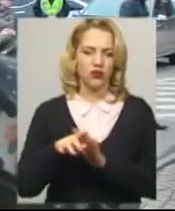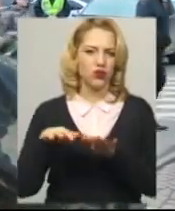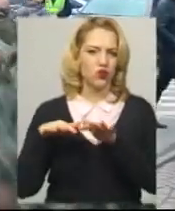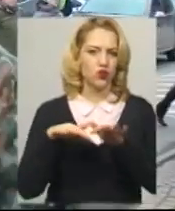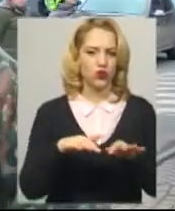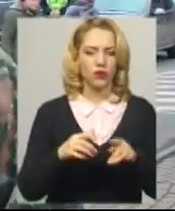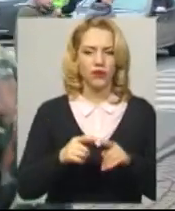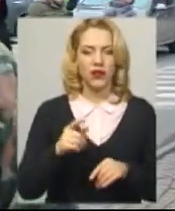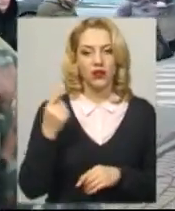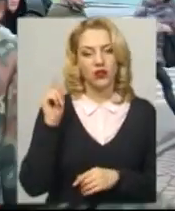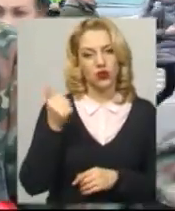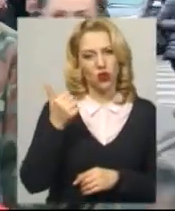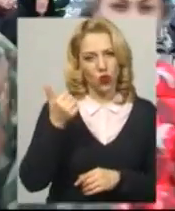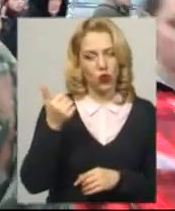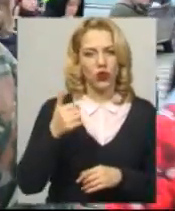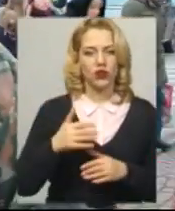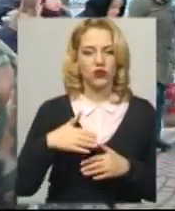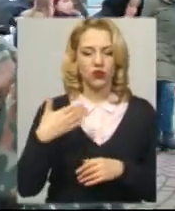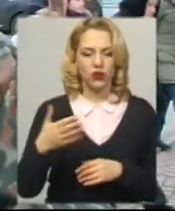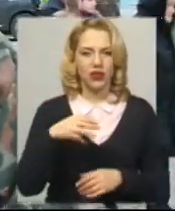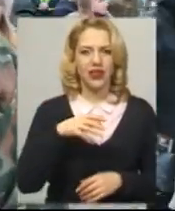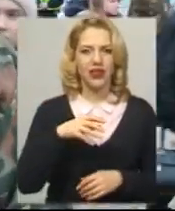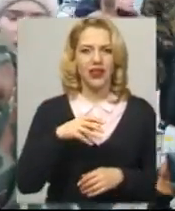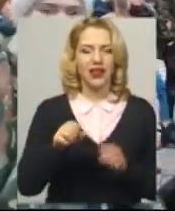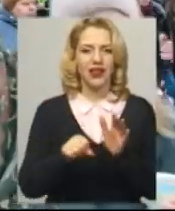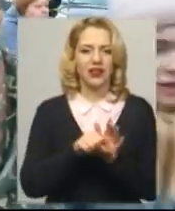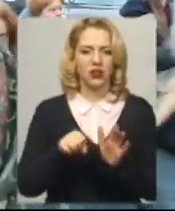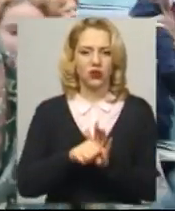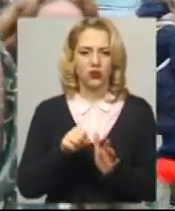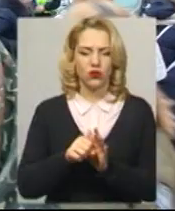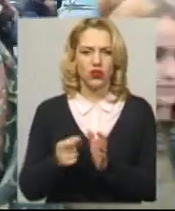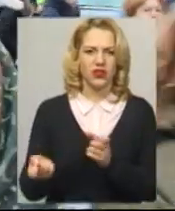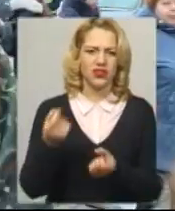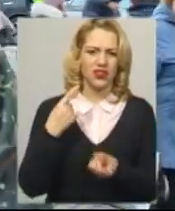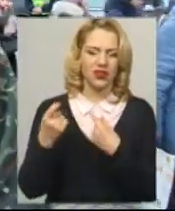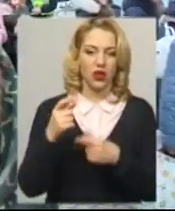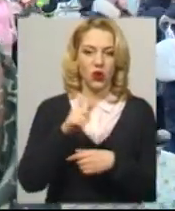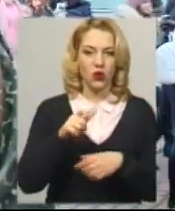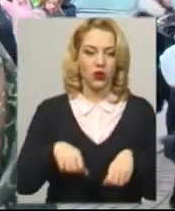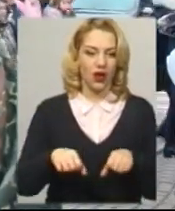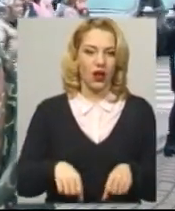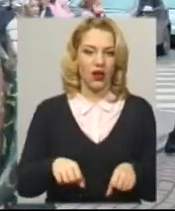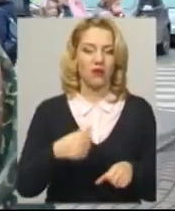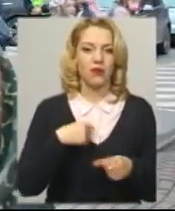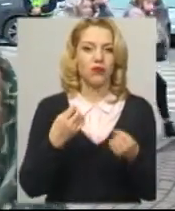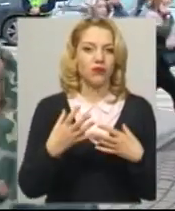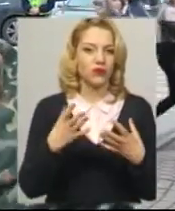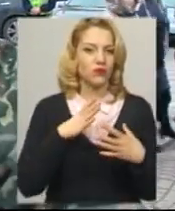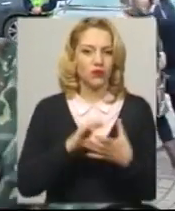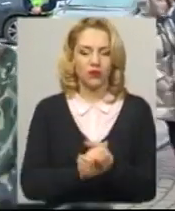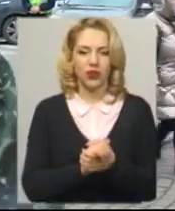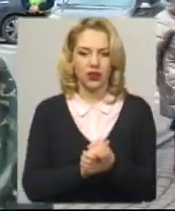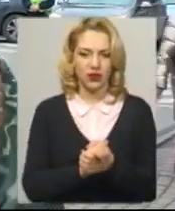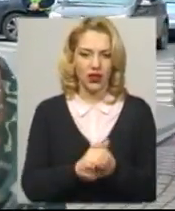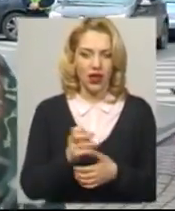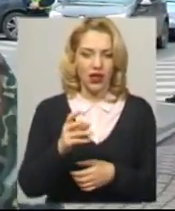сторони, з Маріїнівського парку, тітушки закидали, йшли люди з колясками, і все, мирна демонстрація йшла, ніхто нічого не купав. І